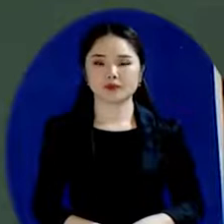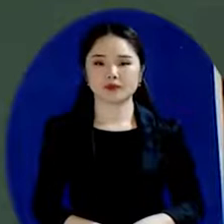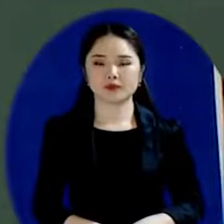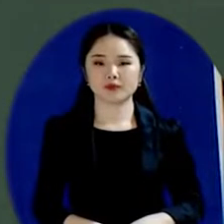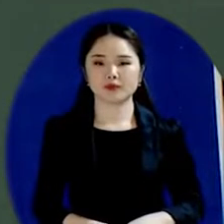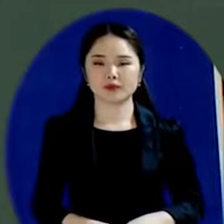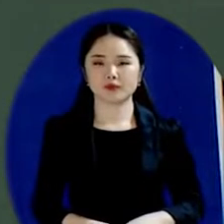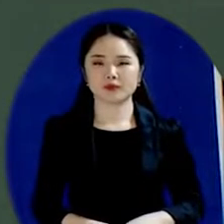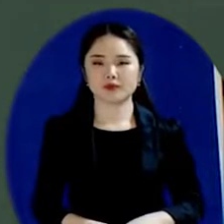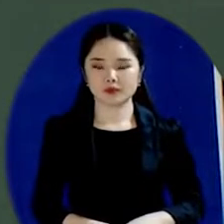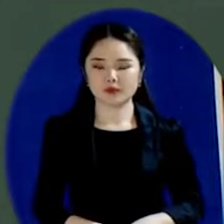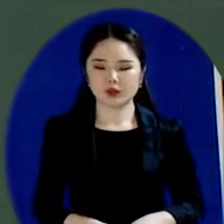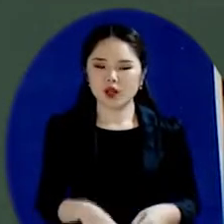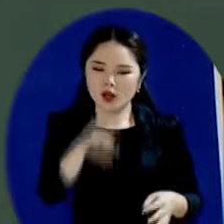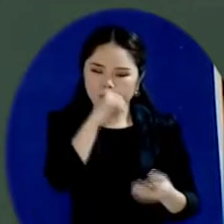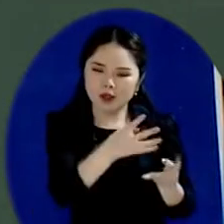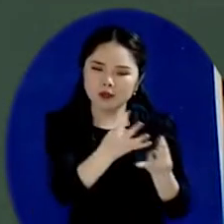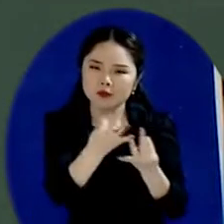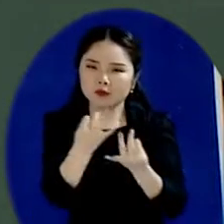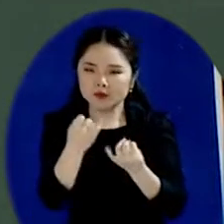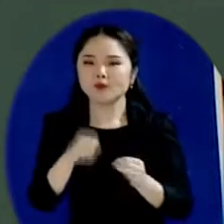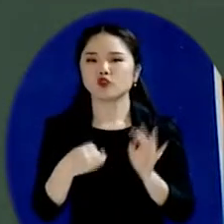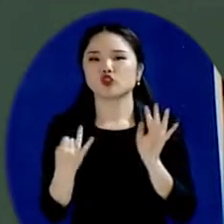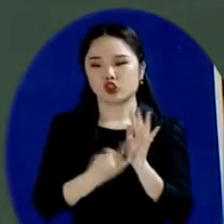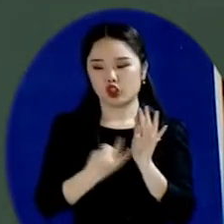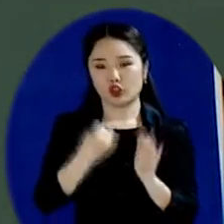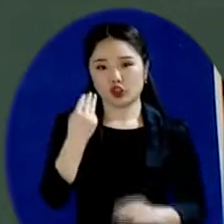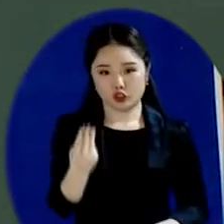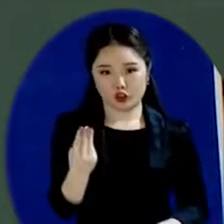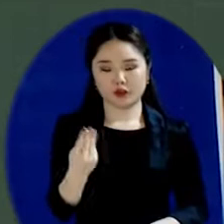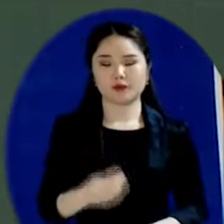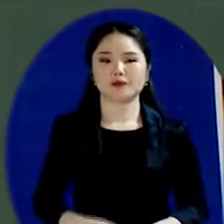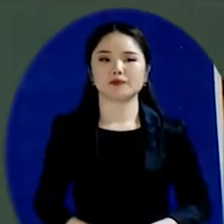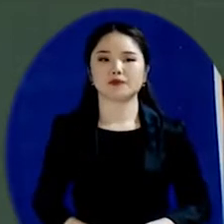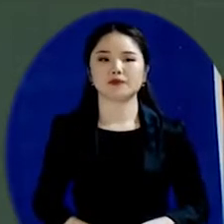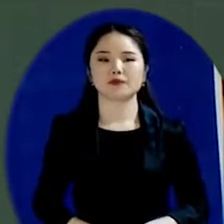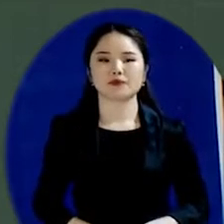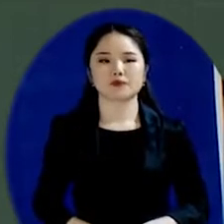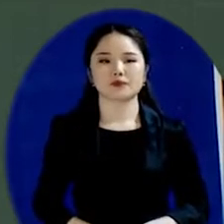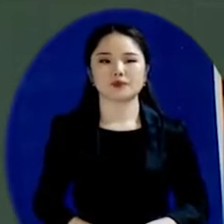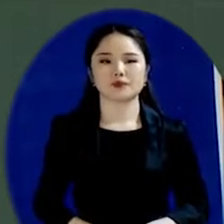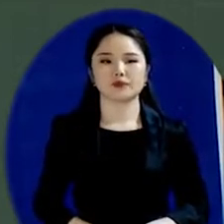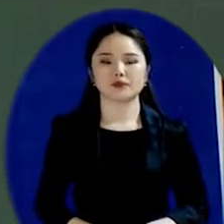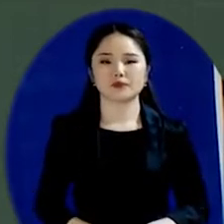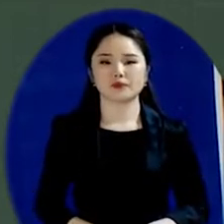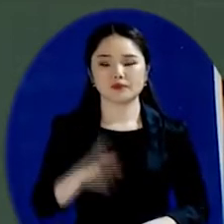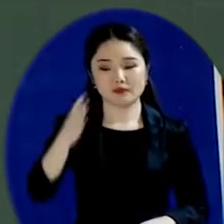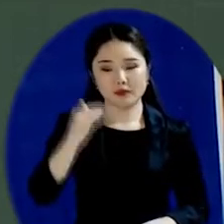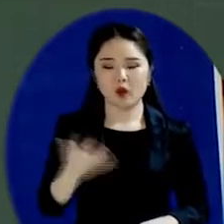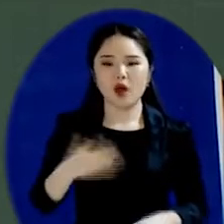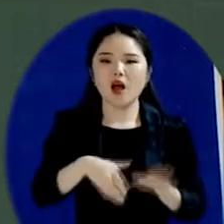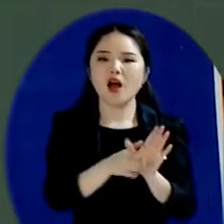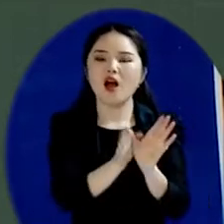За анар зүгийг 7 байна гэж тоолжээ. За дараагийн амт